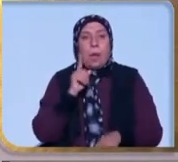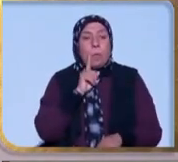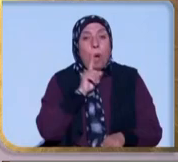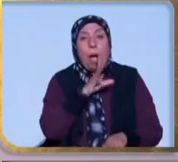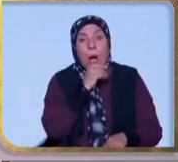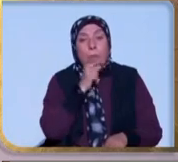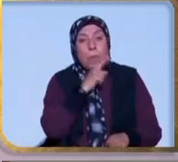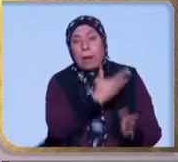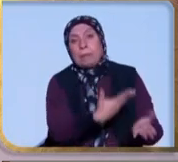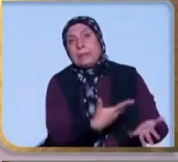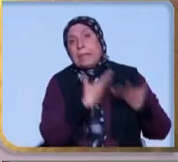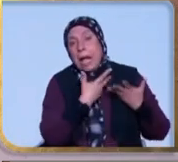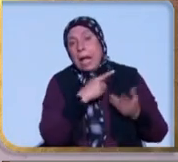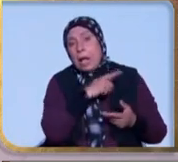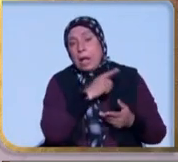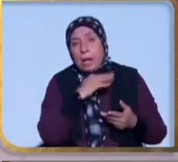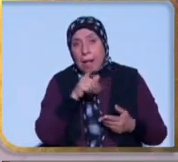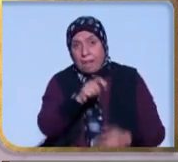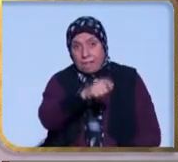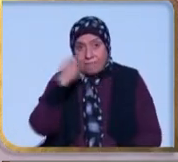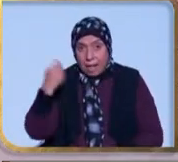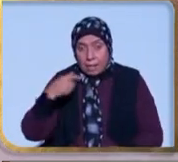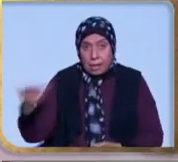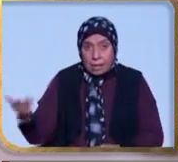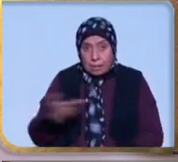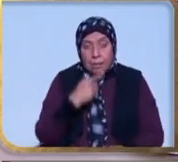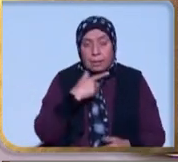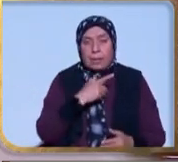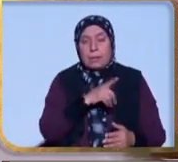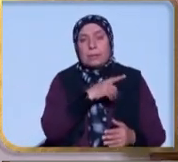لكن ممكن لو دخل يعرف يراضيهم، يعني